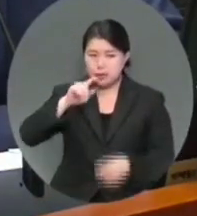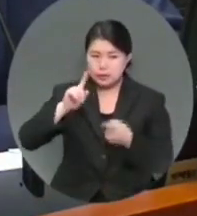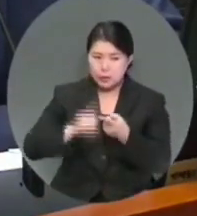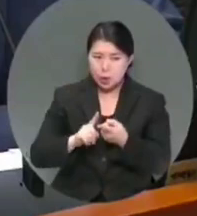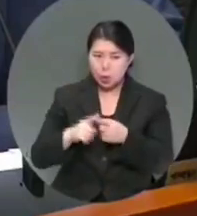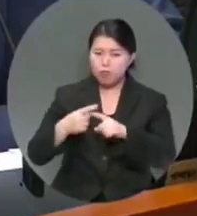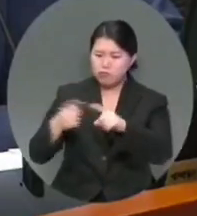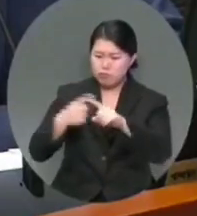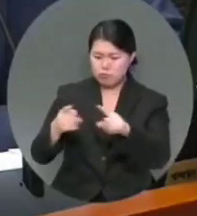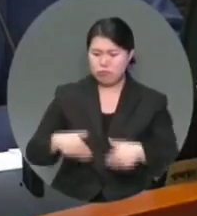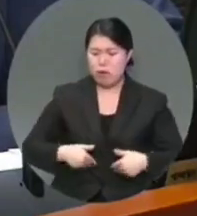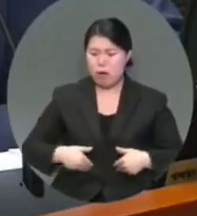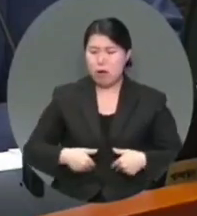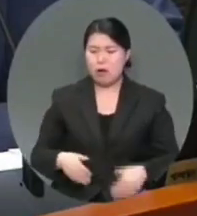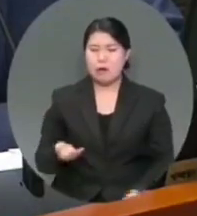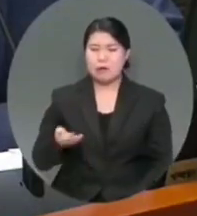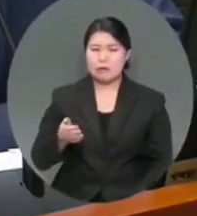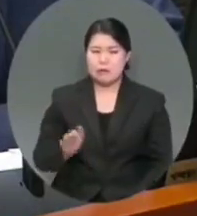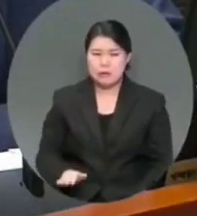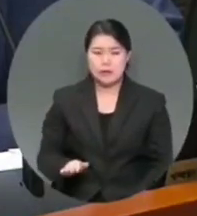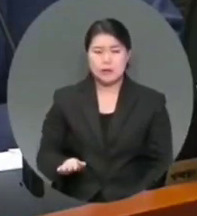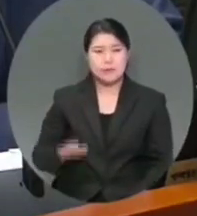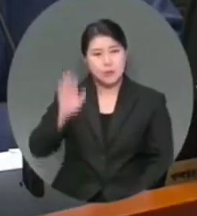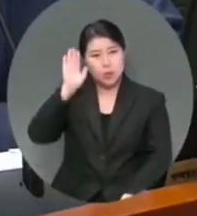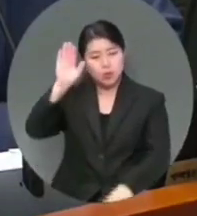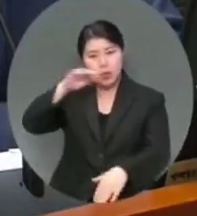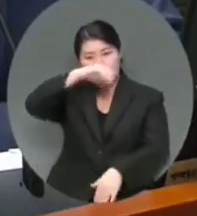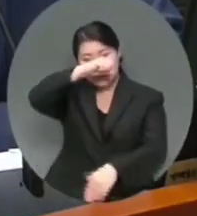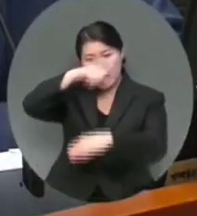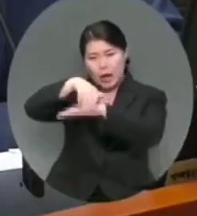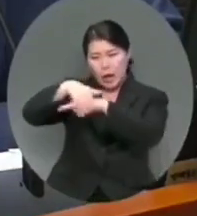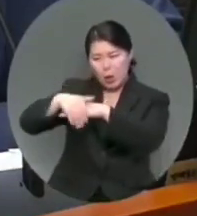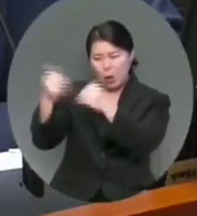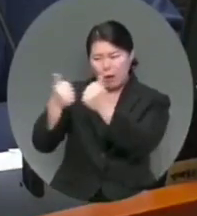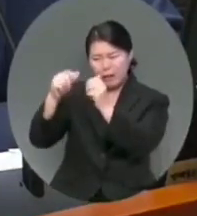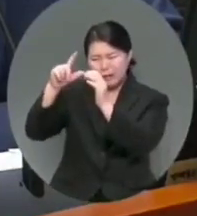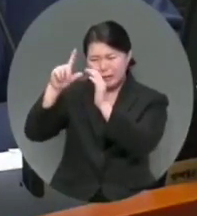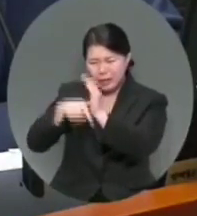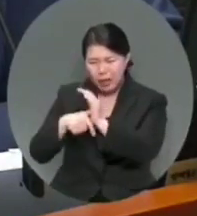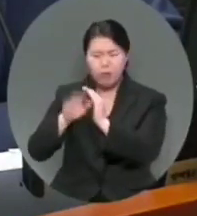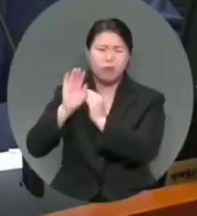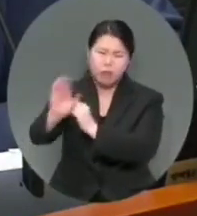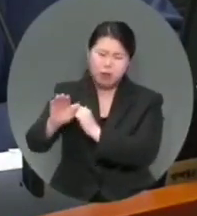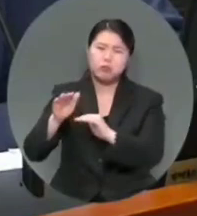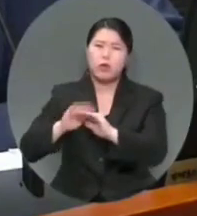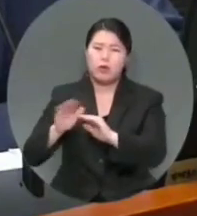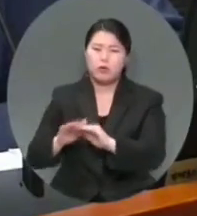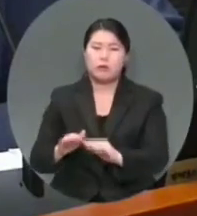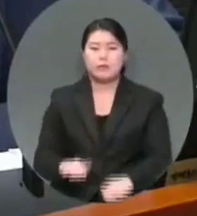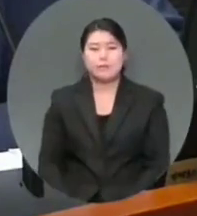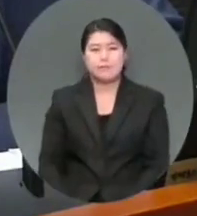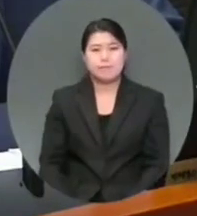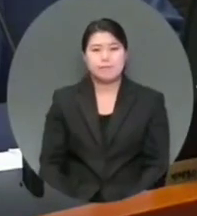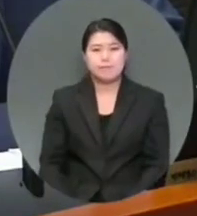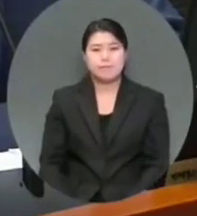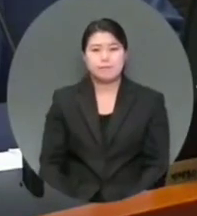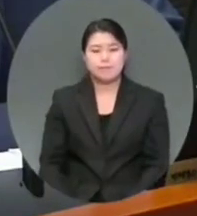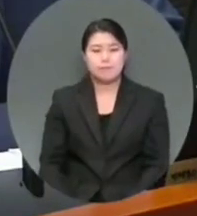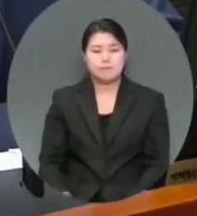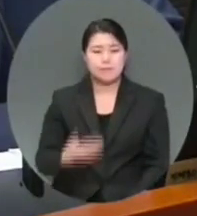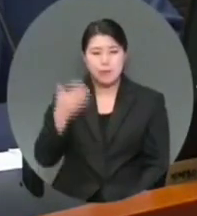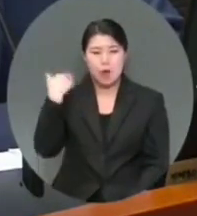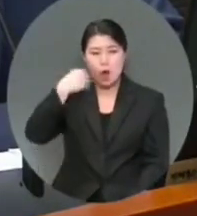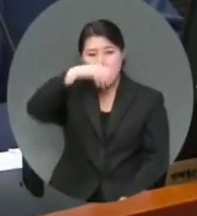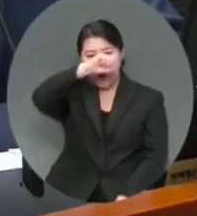작업에 들어갔어야 되는데 그게 나중에 재정전략회의를 통해서 정리가 되다 보니까 생긴 문제인데 그러니까 지난번에 그